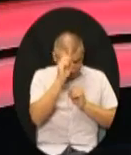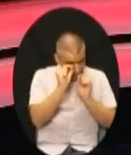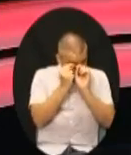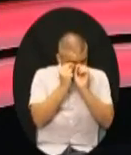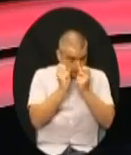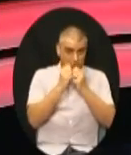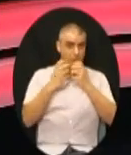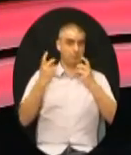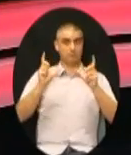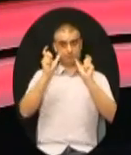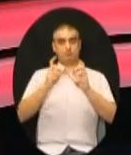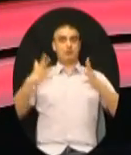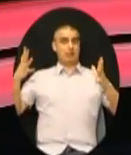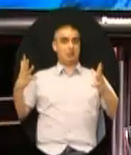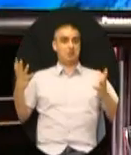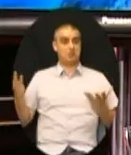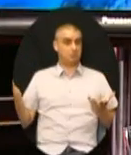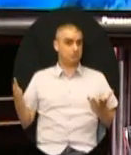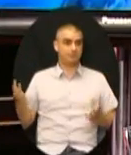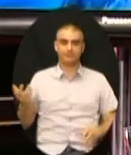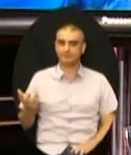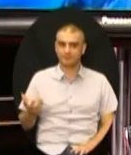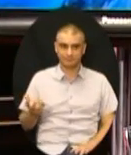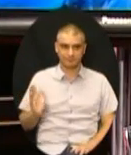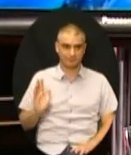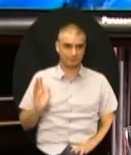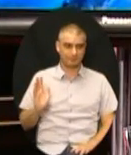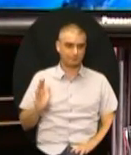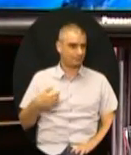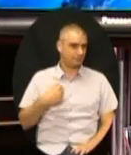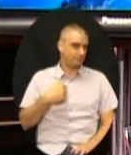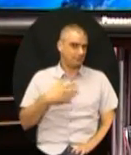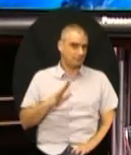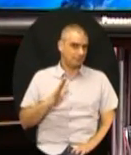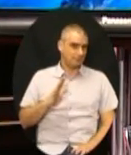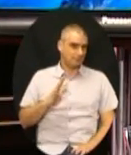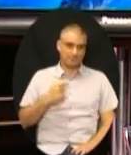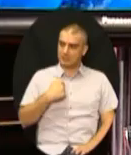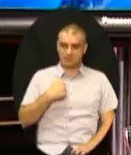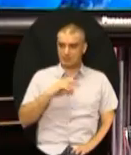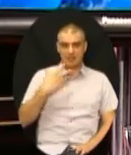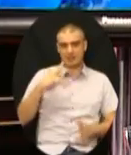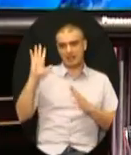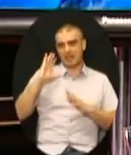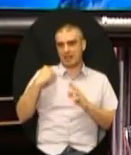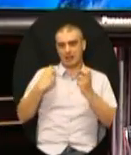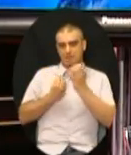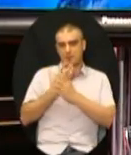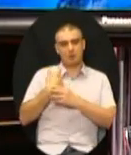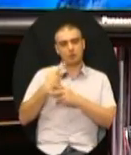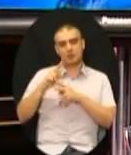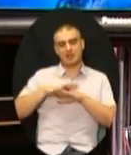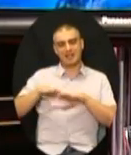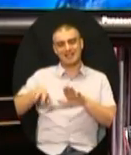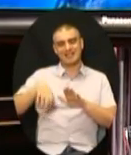או יותר גדול? אם, שוב, קודם כל, אני לא עם רקע ביולוגי, אלא מתחום